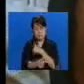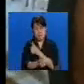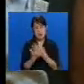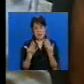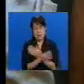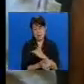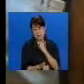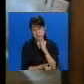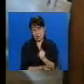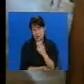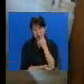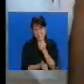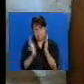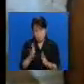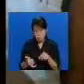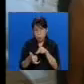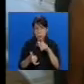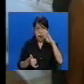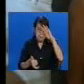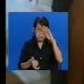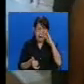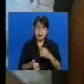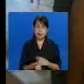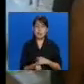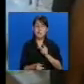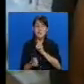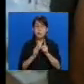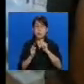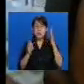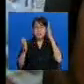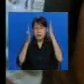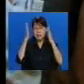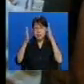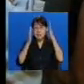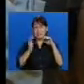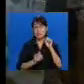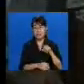านแล้วพบเห็นผู้ป่วยซึ่งต้องใช้ภาษายาวีในการสื่อสารกัน